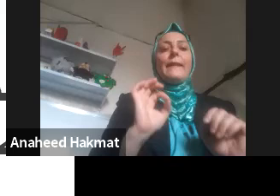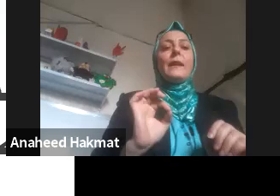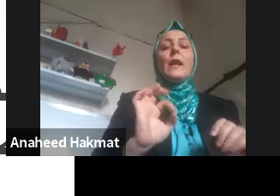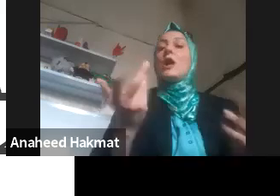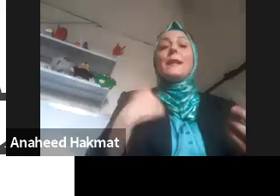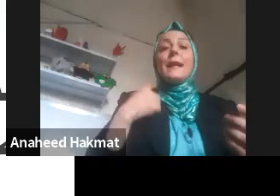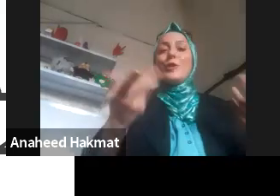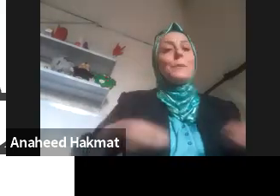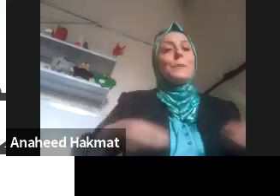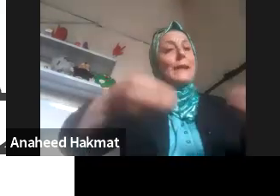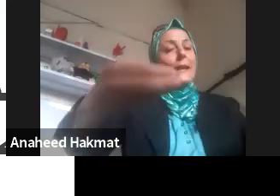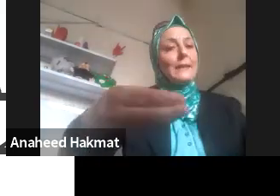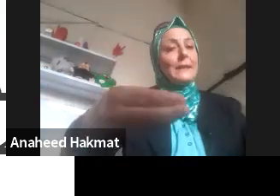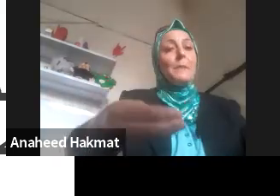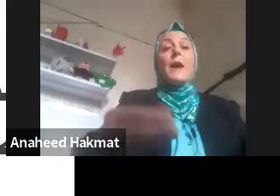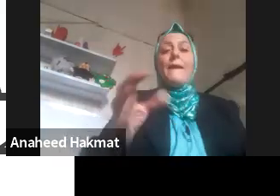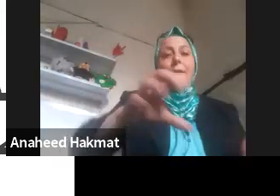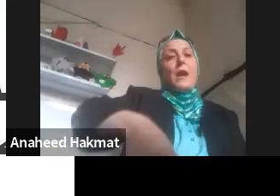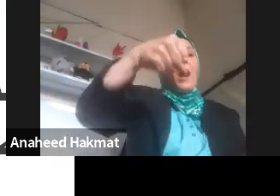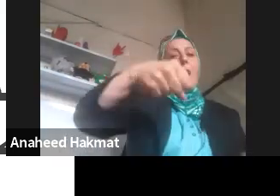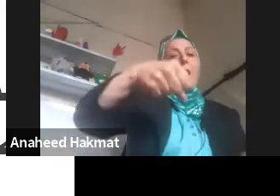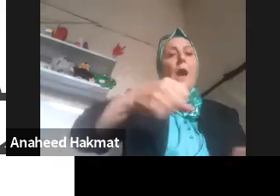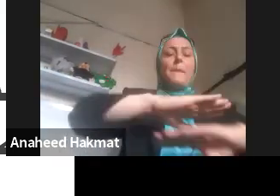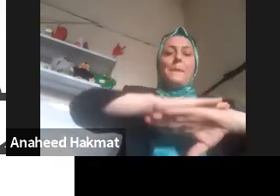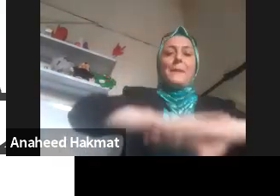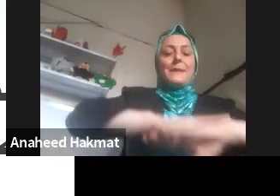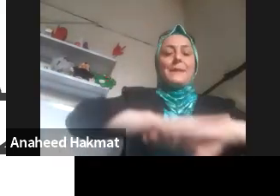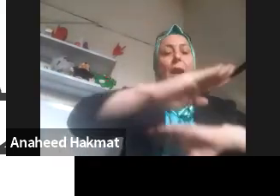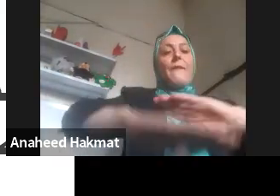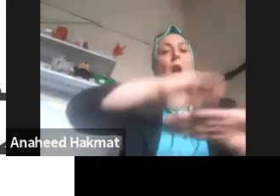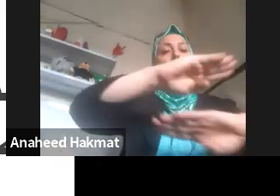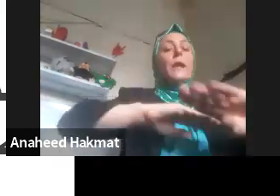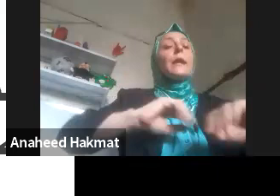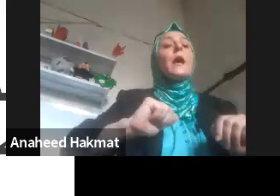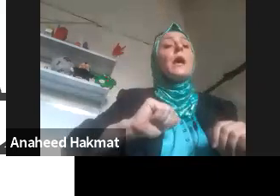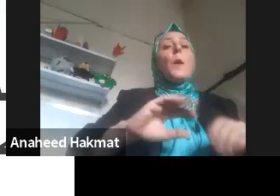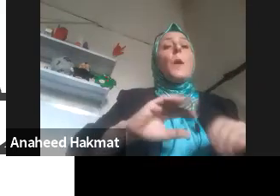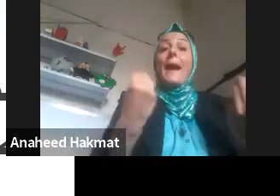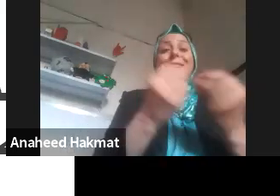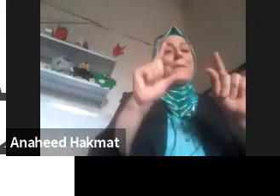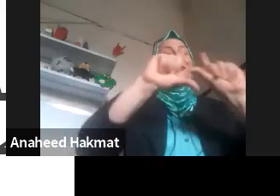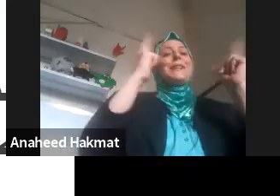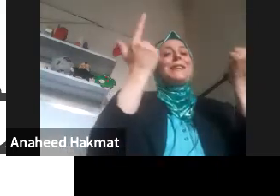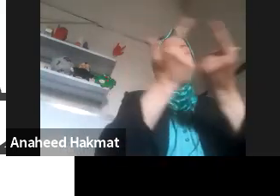إسعاف أولي ولا فش، وفي تنسيق مع اللجان الصحية ولا لا. كثير قضايا مهمة تكون موجودة بتم التخطيط